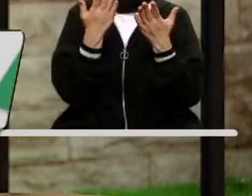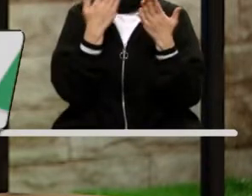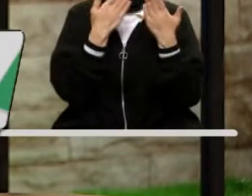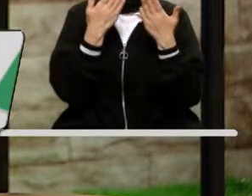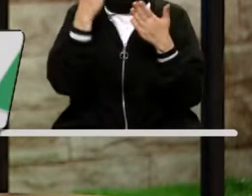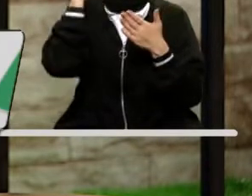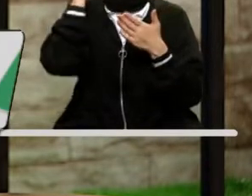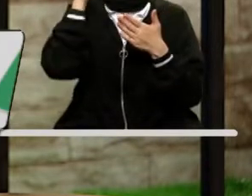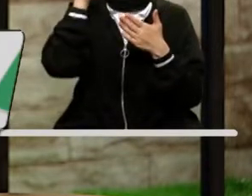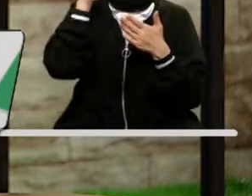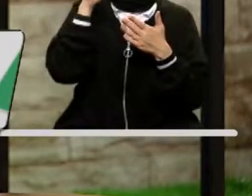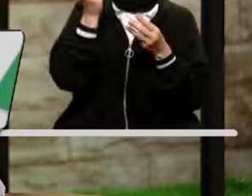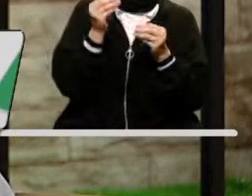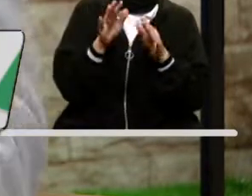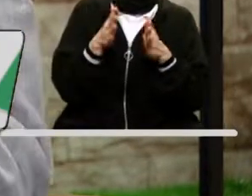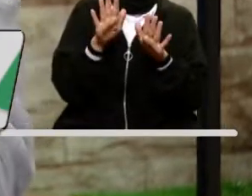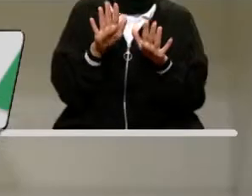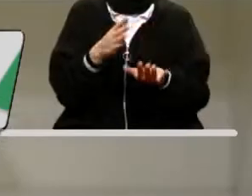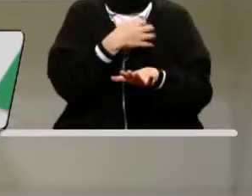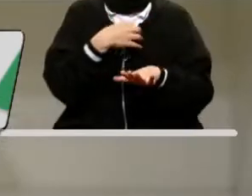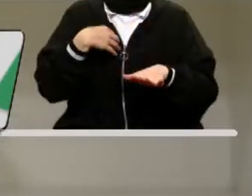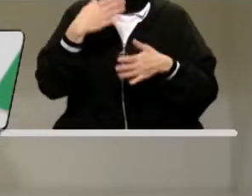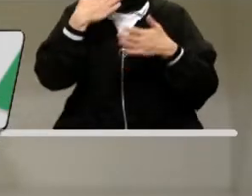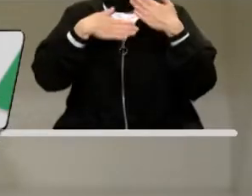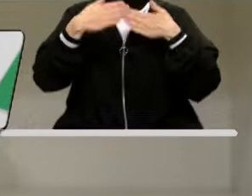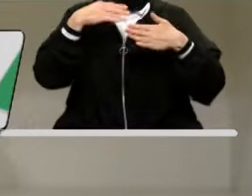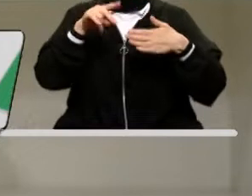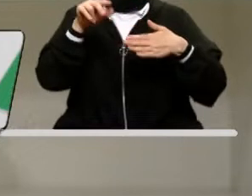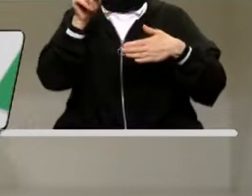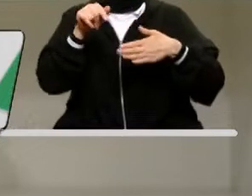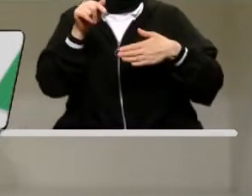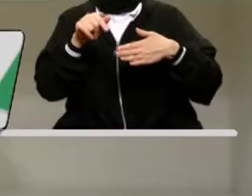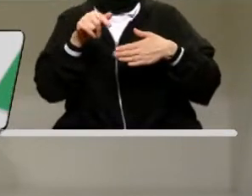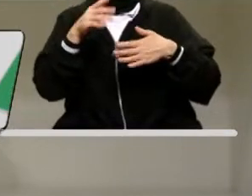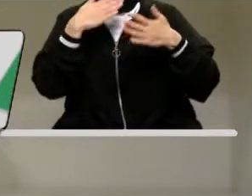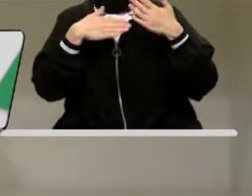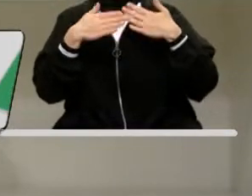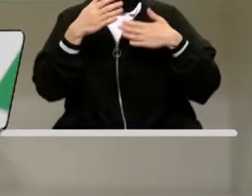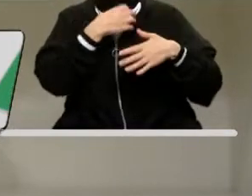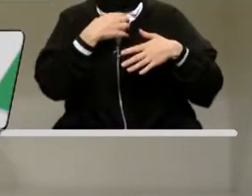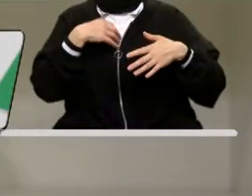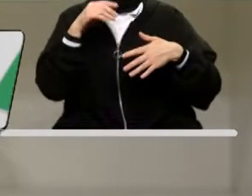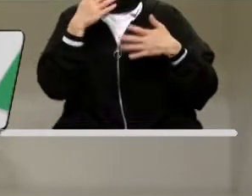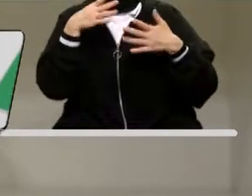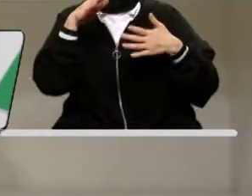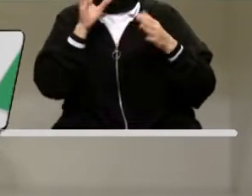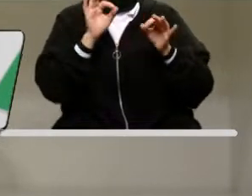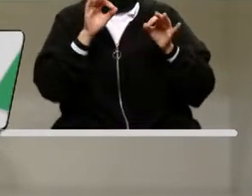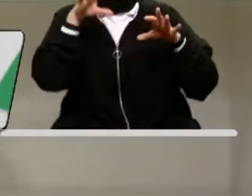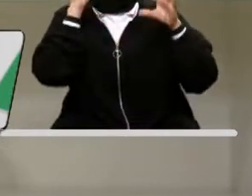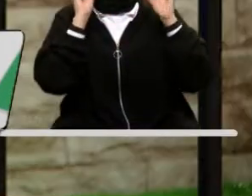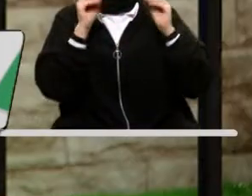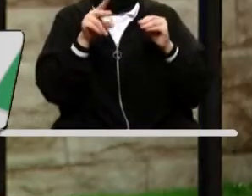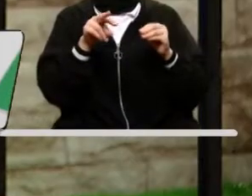annenin anlattığı gibi bunu şundan yaptığından dolayı şu şöyle alır diye cevabını verirseniz çocuk kafasında oluşturursa ben neyi yaparsam nasıl bir